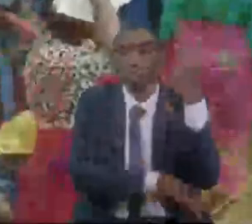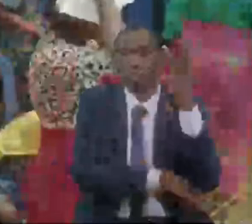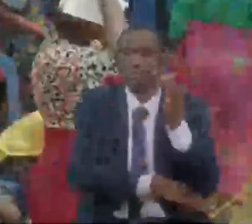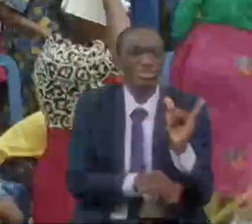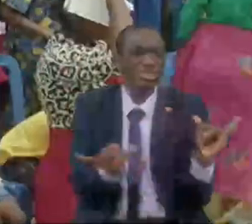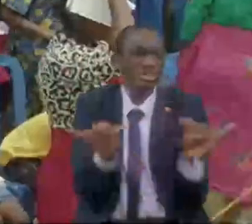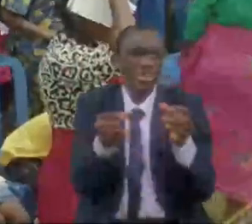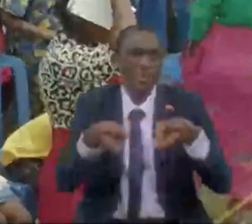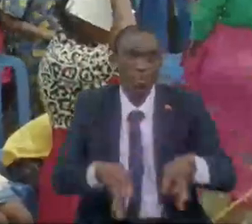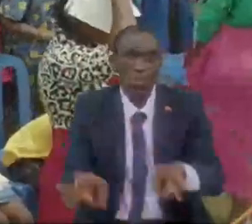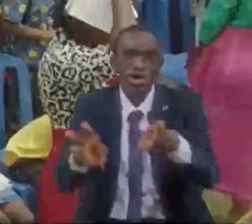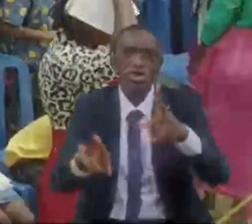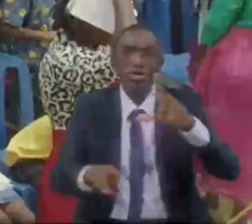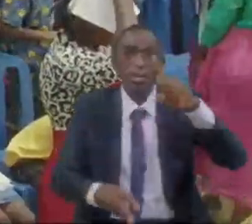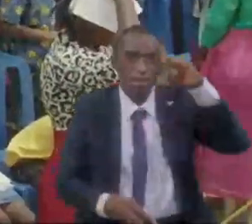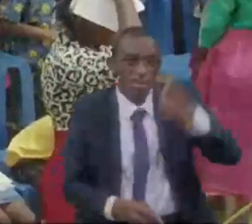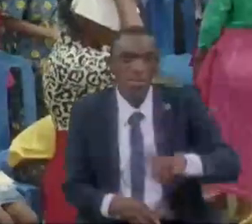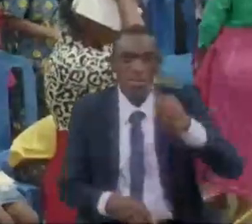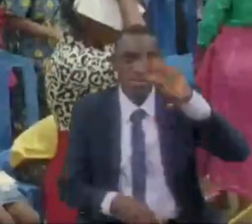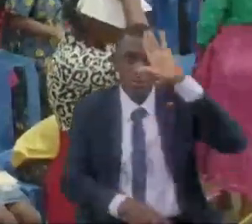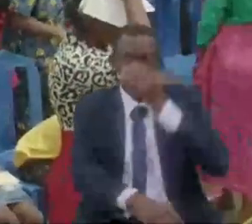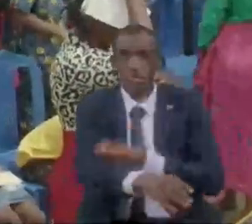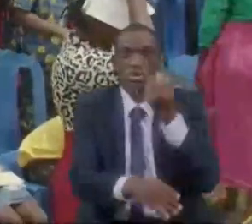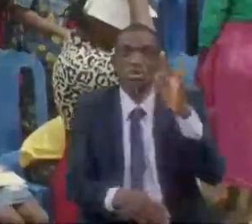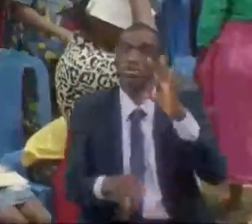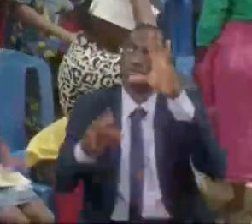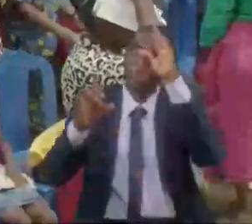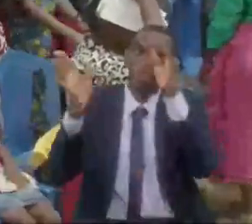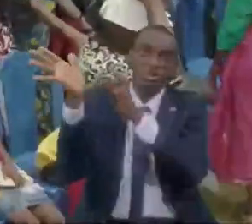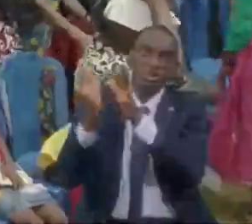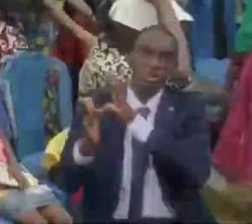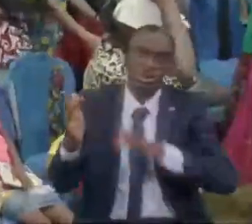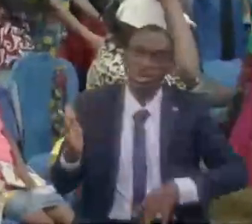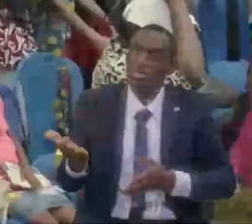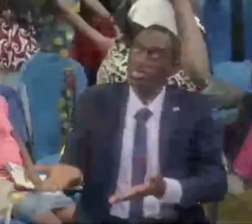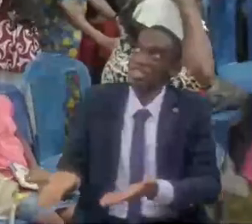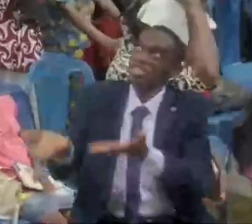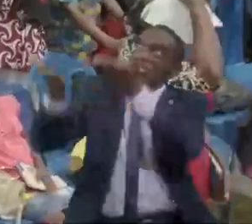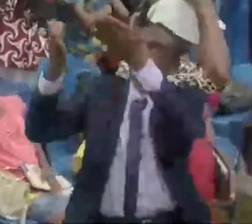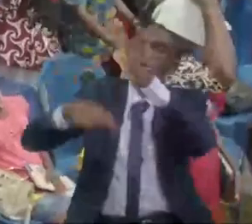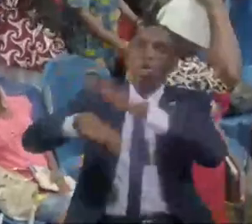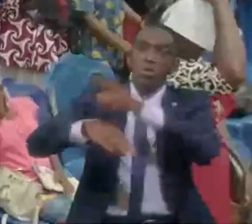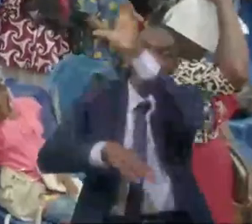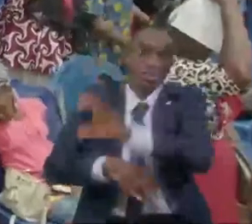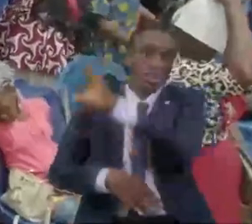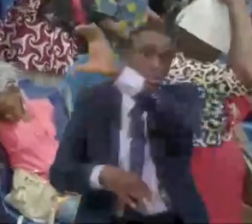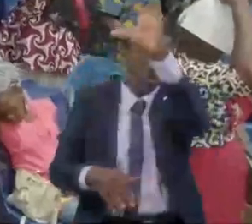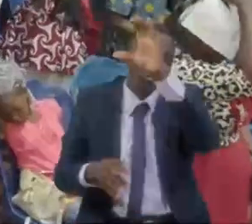de l'homme doit être élevé sur la croix afin que quiconque